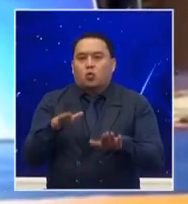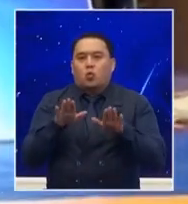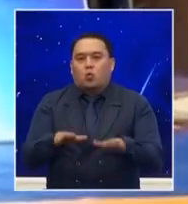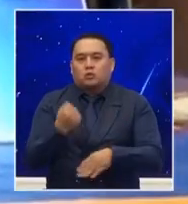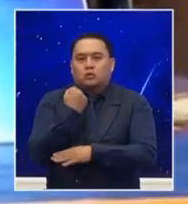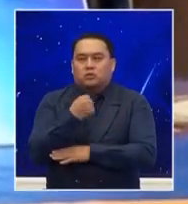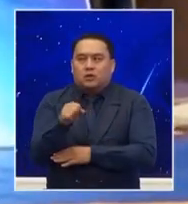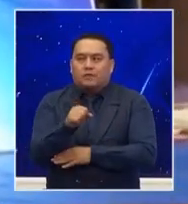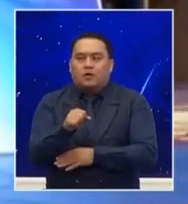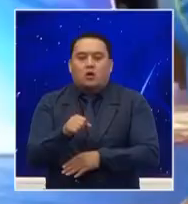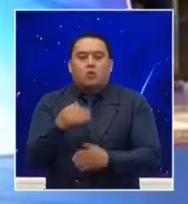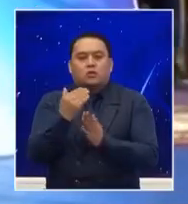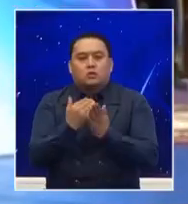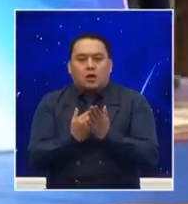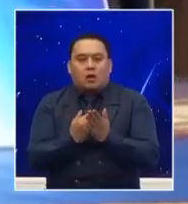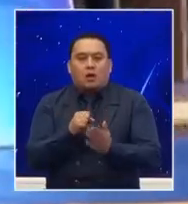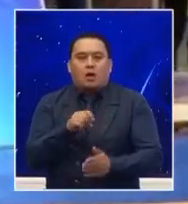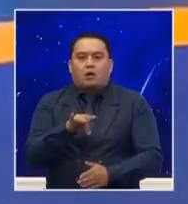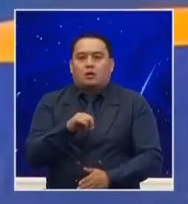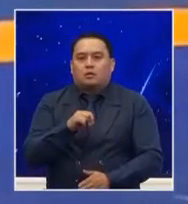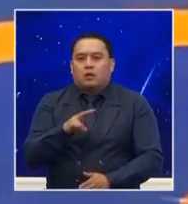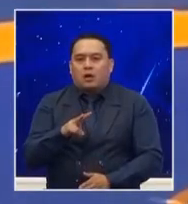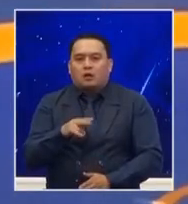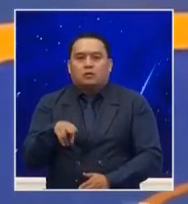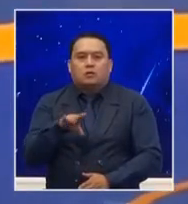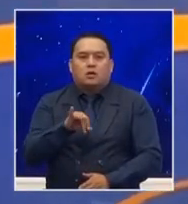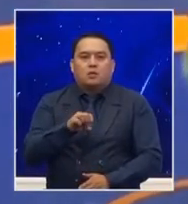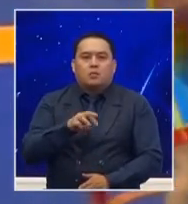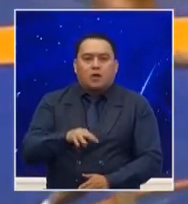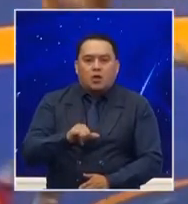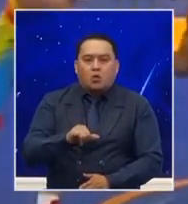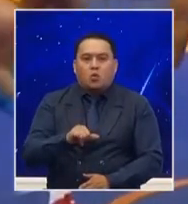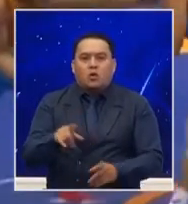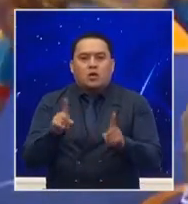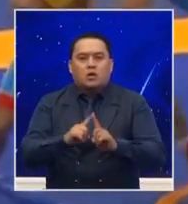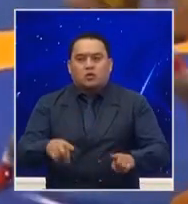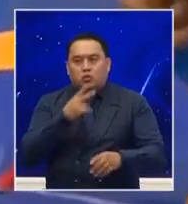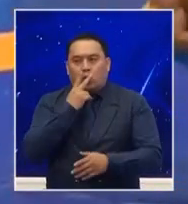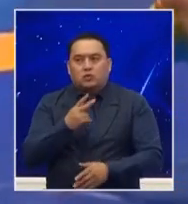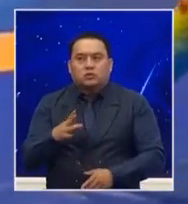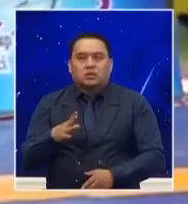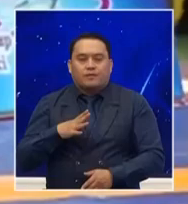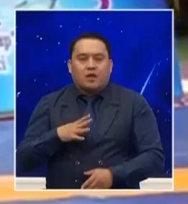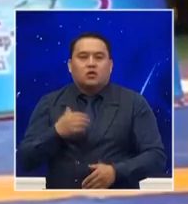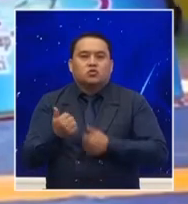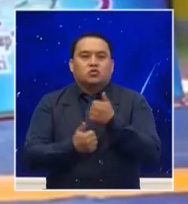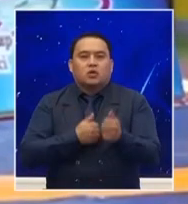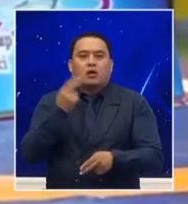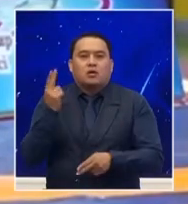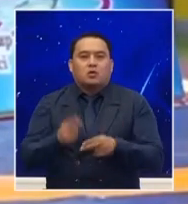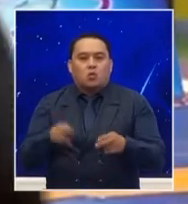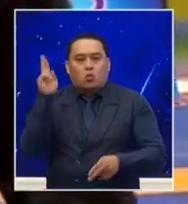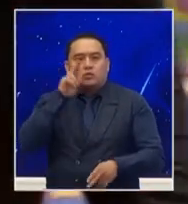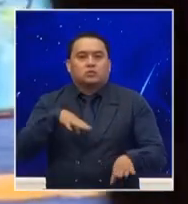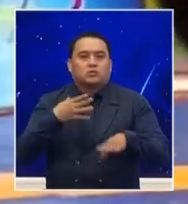орыннан көрінді. Бұл тізімде Адлан Асқаров, Демеу Жадраев сынды саңлақтар ерекше өнерімен көзге түсті. Жарыс аяқталысымен